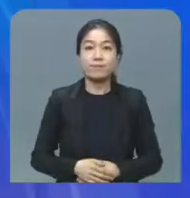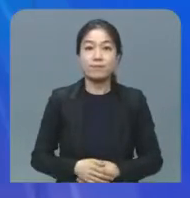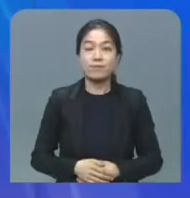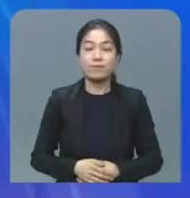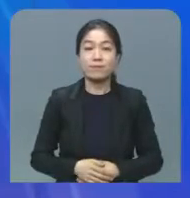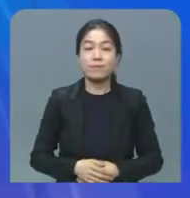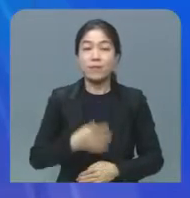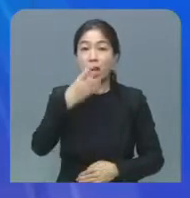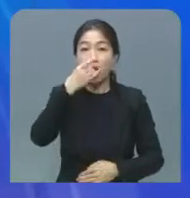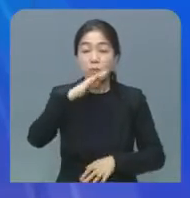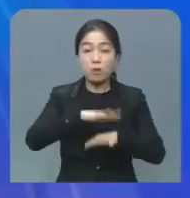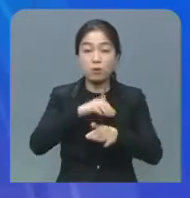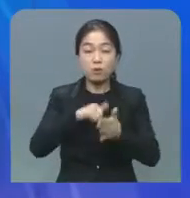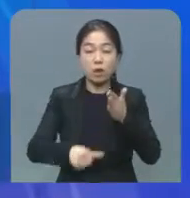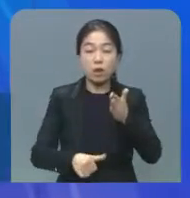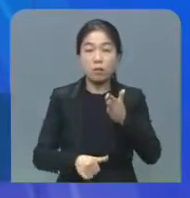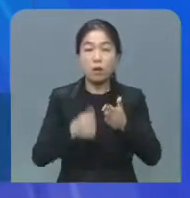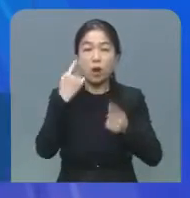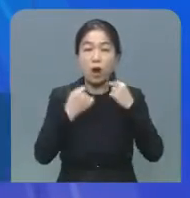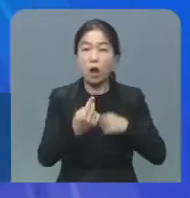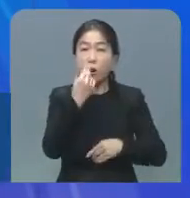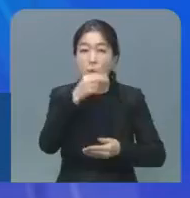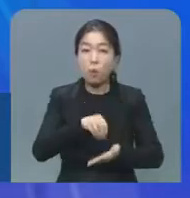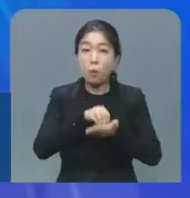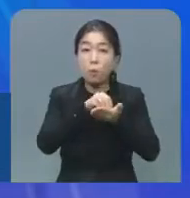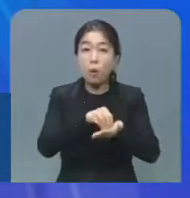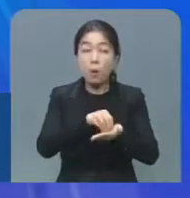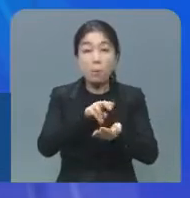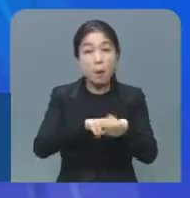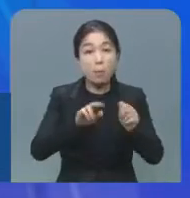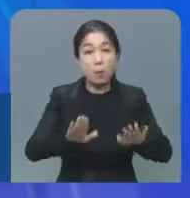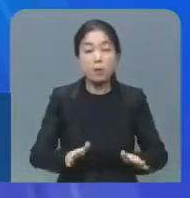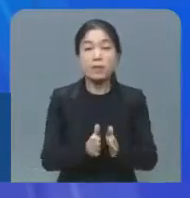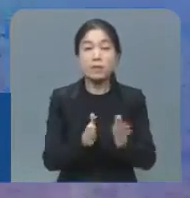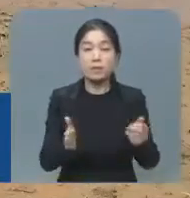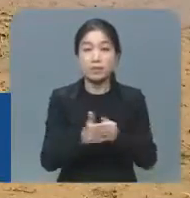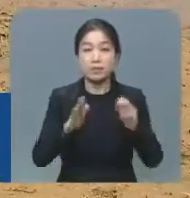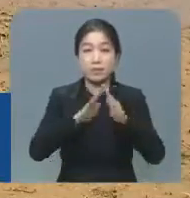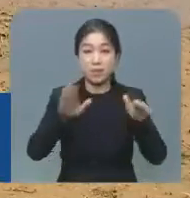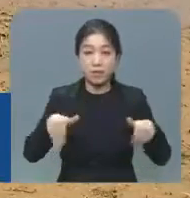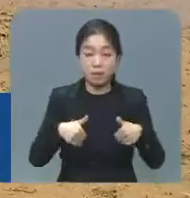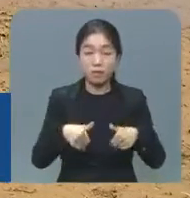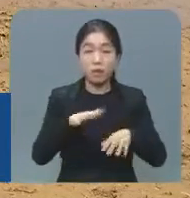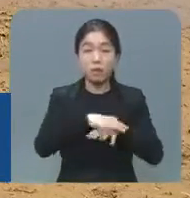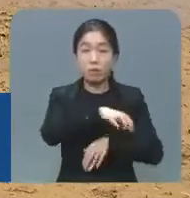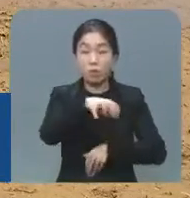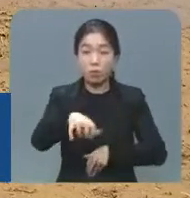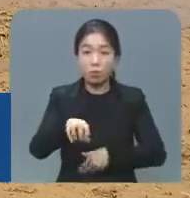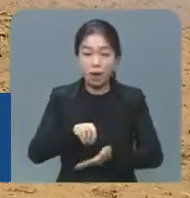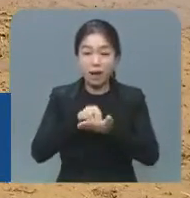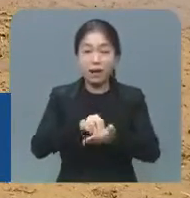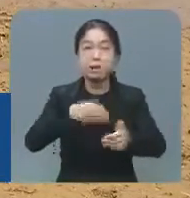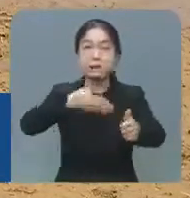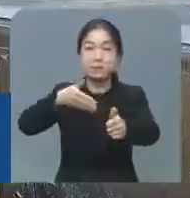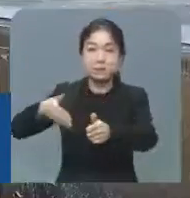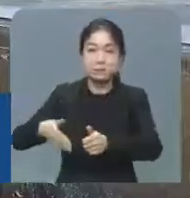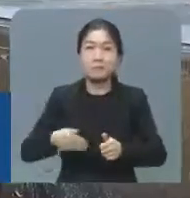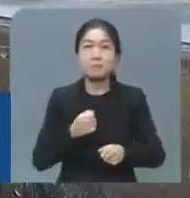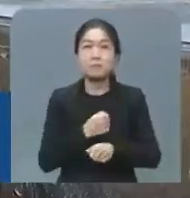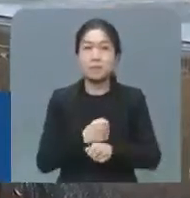벼 농작물 재해보험 상품 판매가 오늘부터 시작됨에 따라 전라남도가 농가 가입을 독려하고 나섰습니다